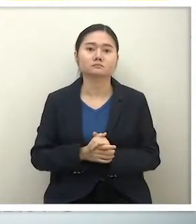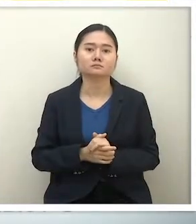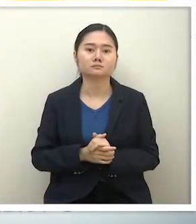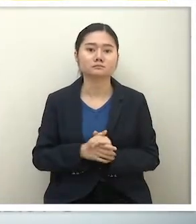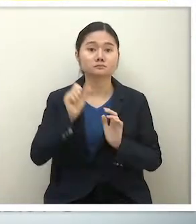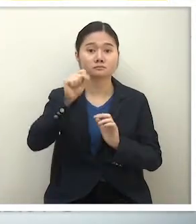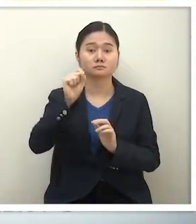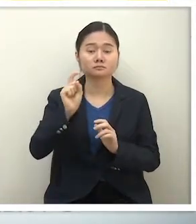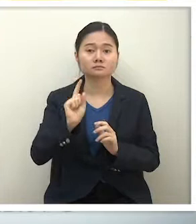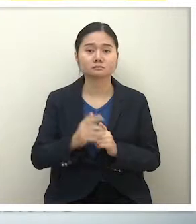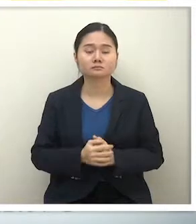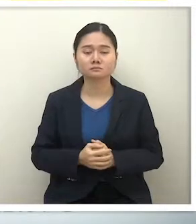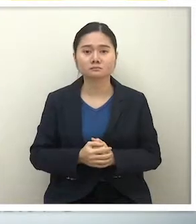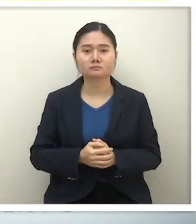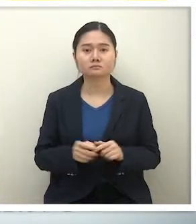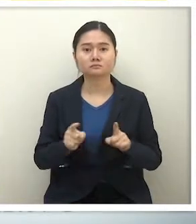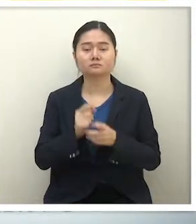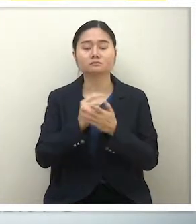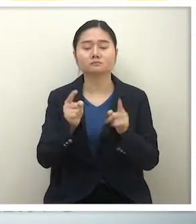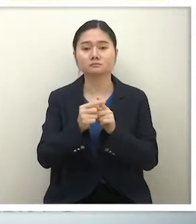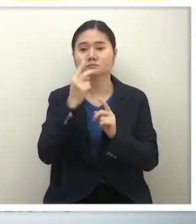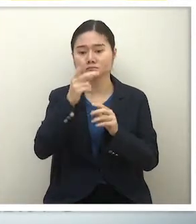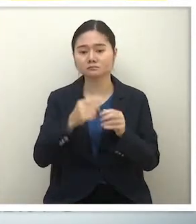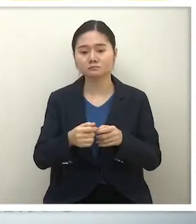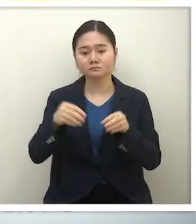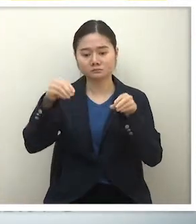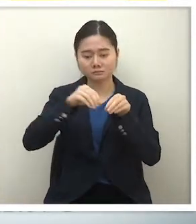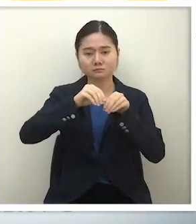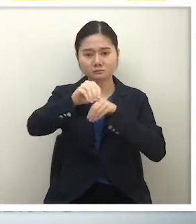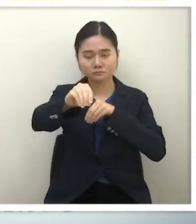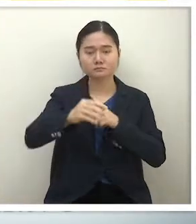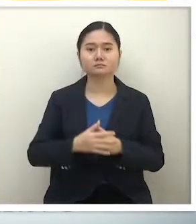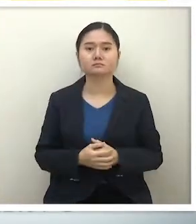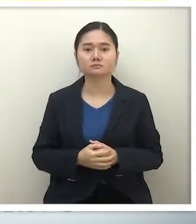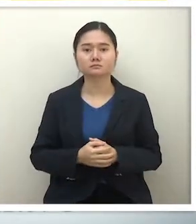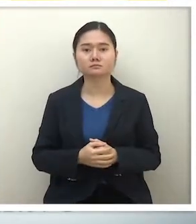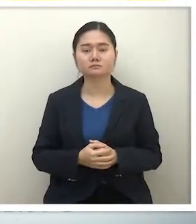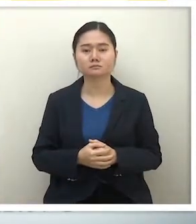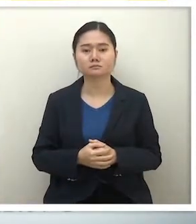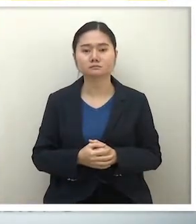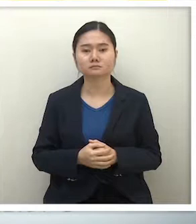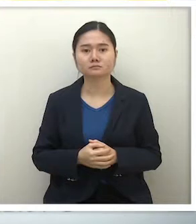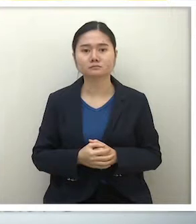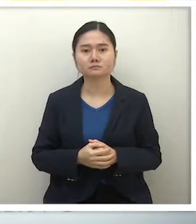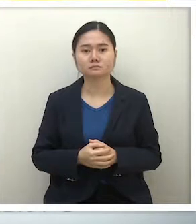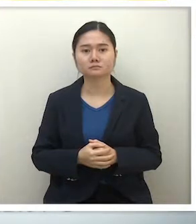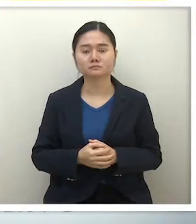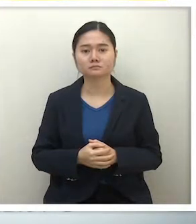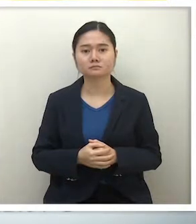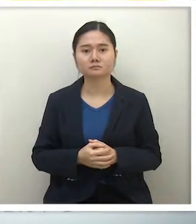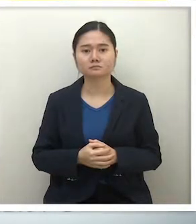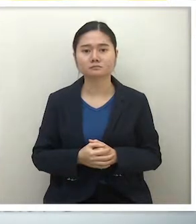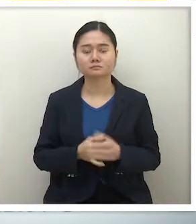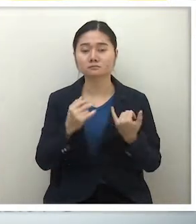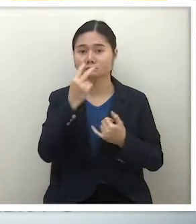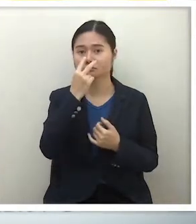ใช่ไหมแค่นี้ก็ช่วยให้เกิดมิติภาพและความไกลใกล้ไกลนะครับโอเคทีนี้